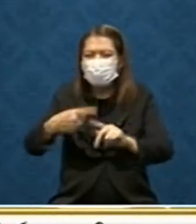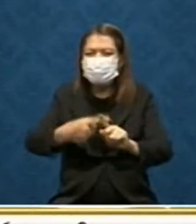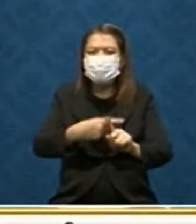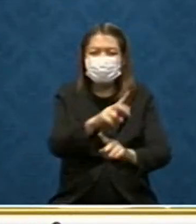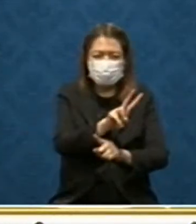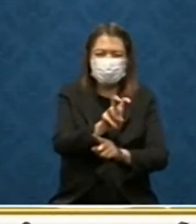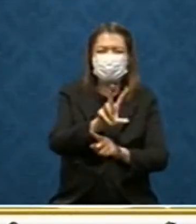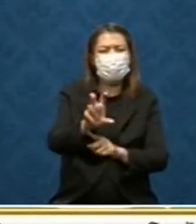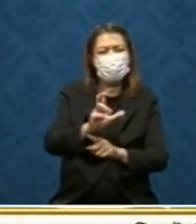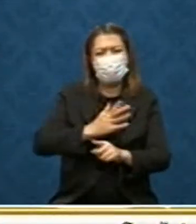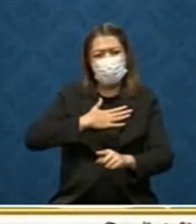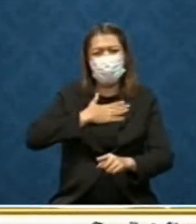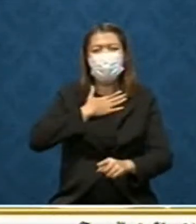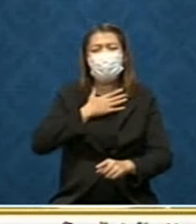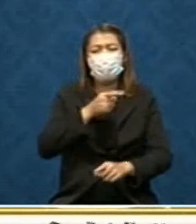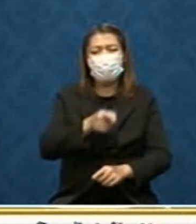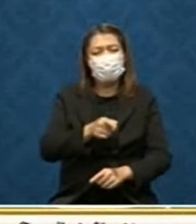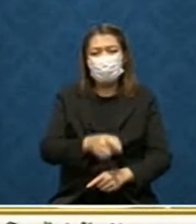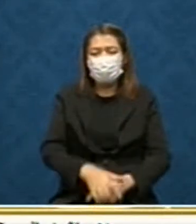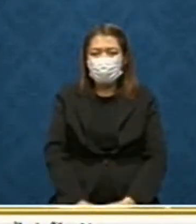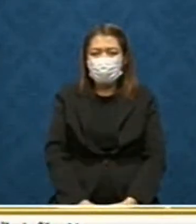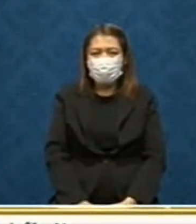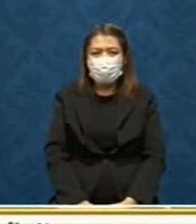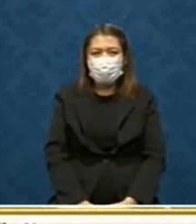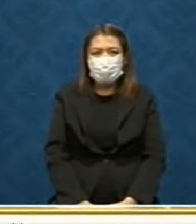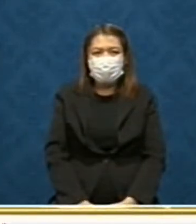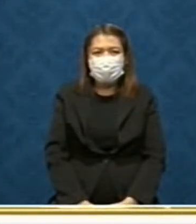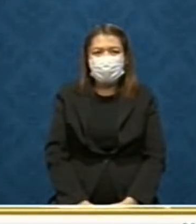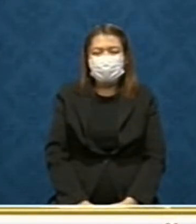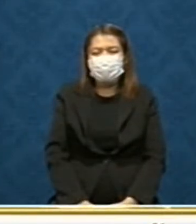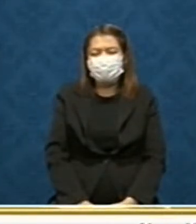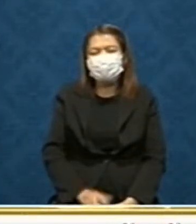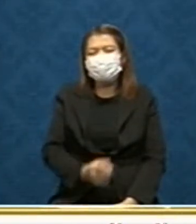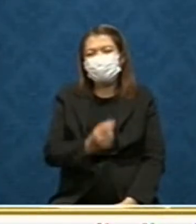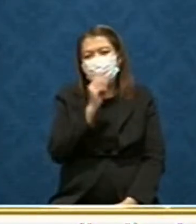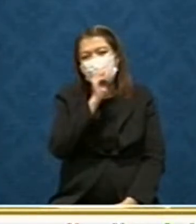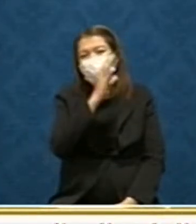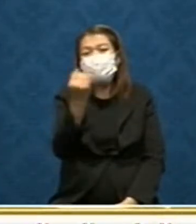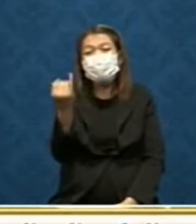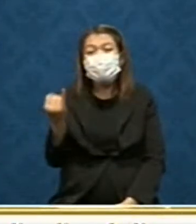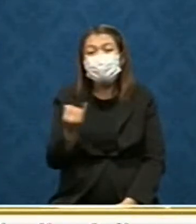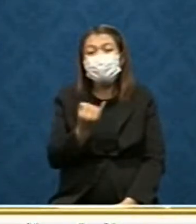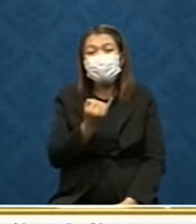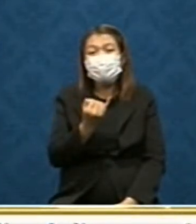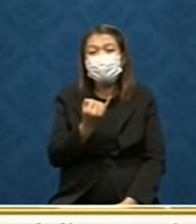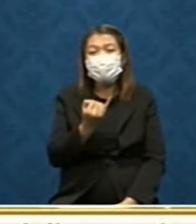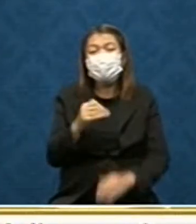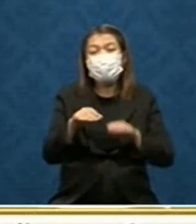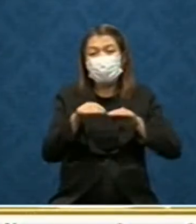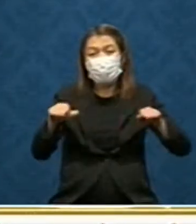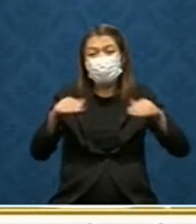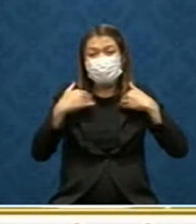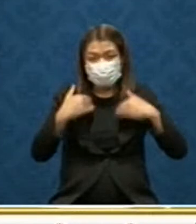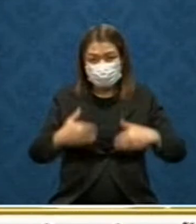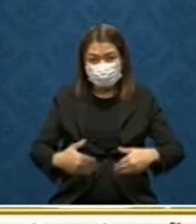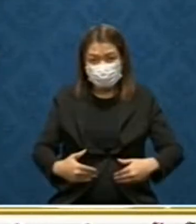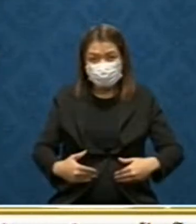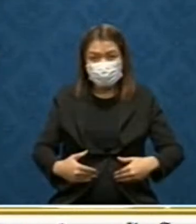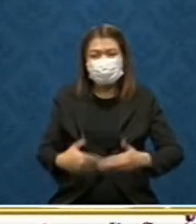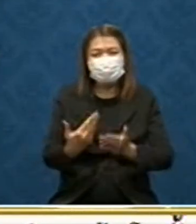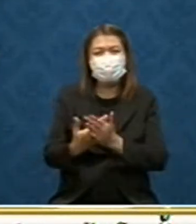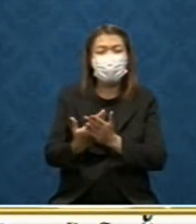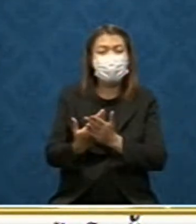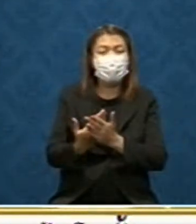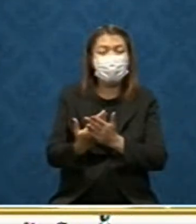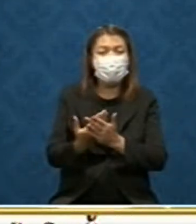ะ 200-300 นี่ แตประทานครับ กไมมีใครบอกวไม่ดีหอกแต่วาถามวามัตรฐานชีวิตคนไทยมัอยู่ได้ดวยเงิน